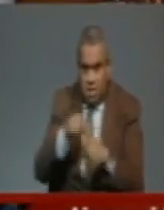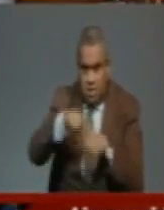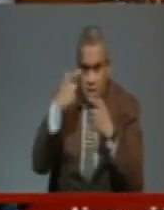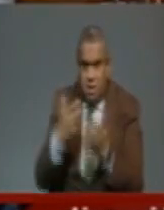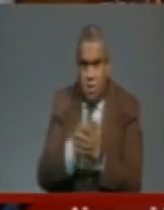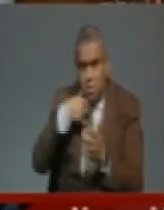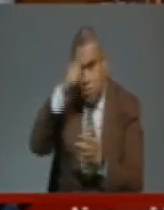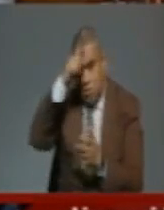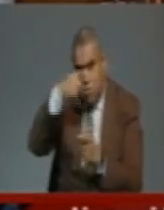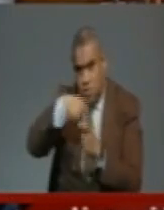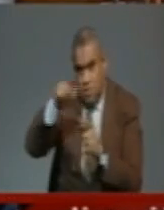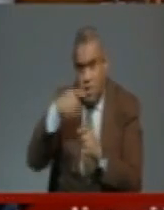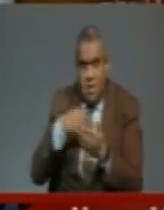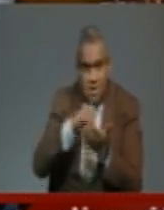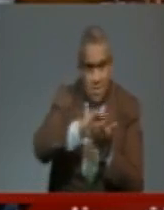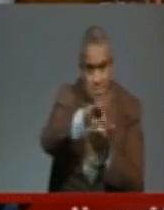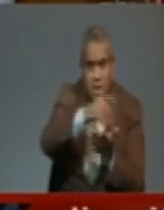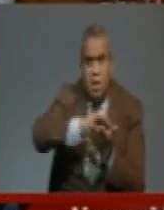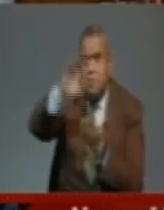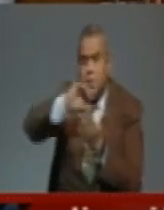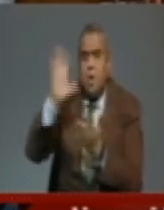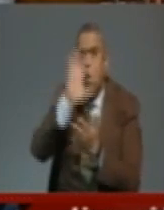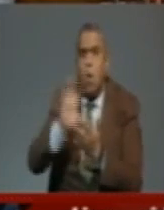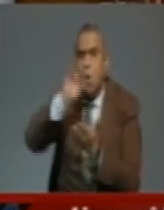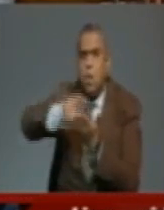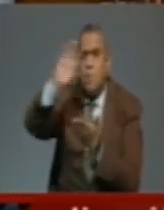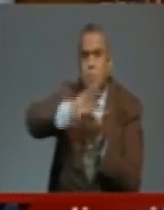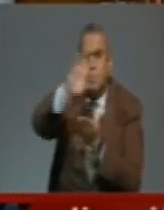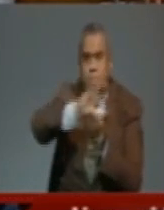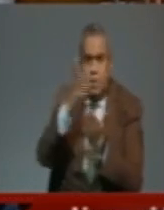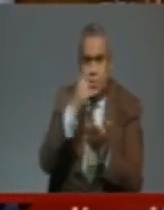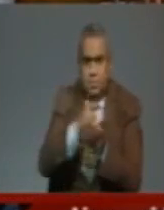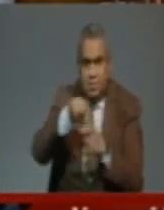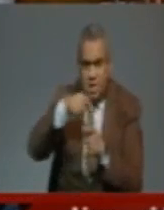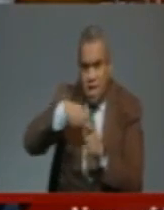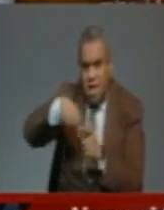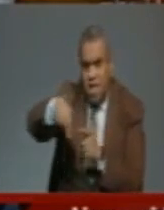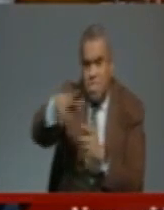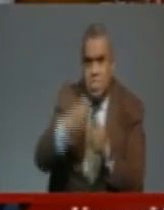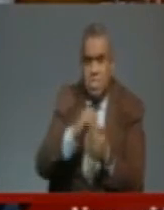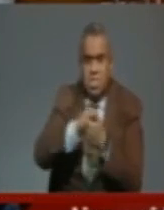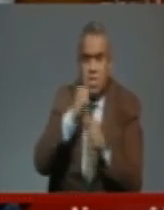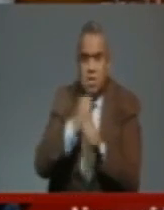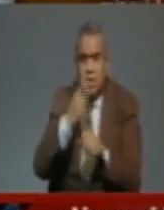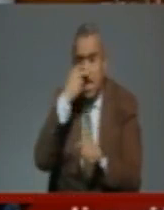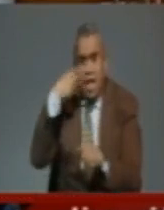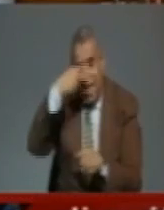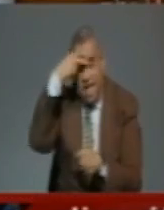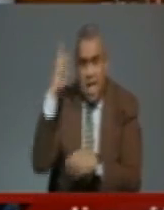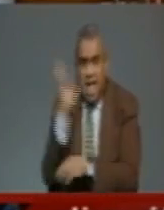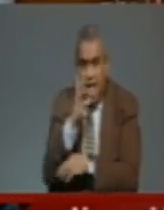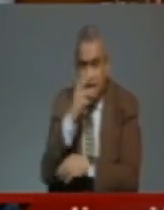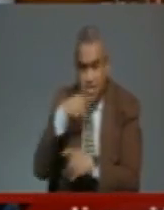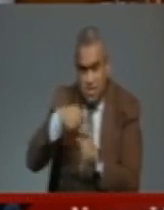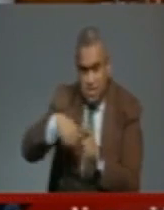الى امريكا والى كل دول اوروبا عبر هذا الخط. كنا بنطلع يا فندم على العريش ولكن عشان حجم